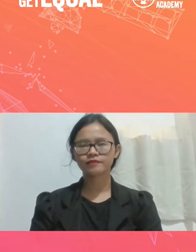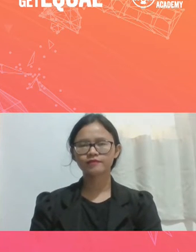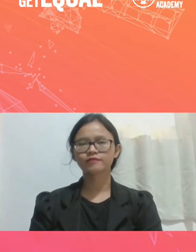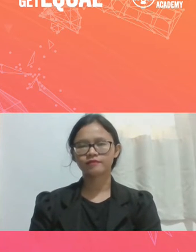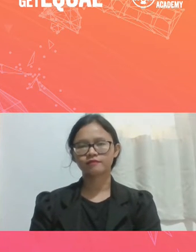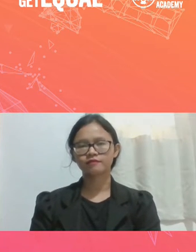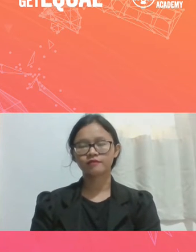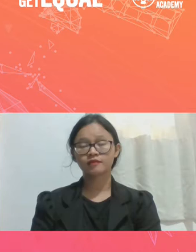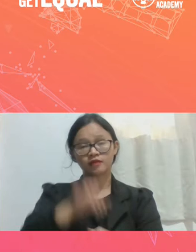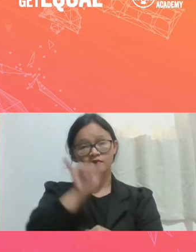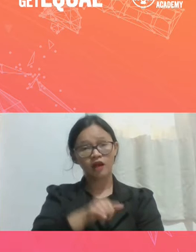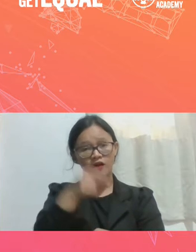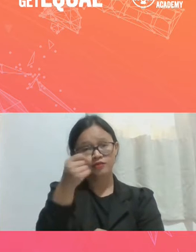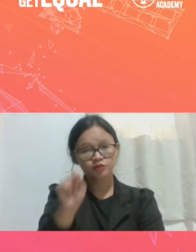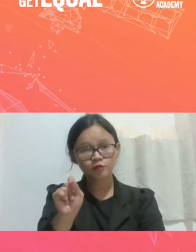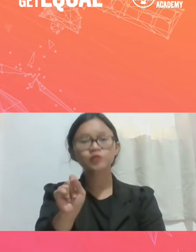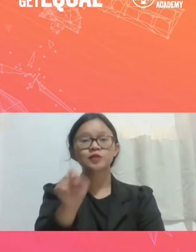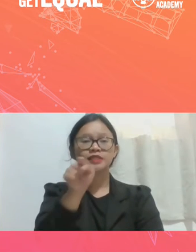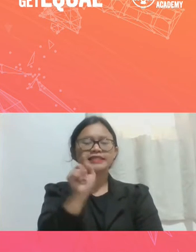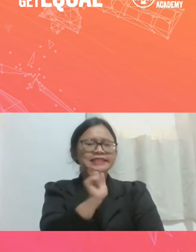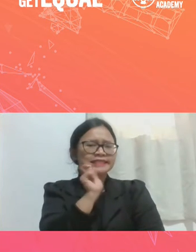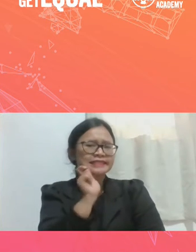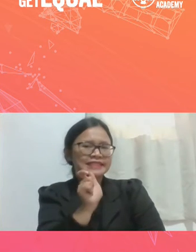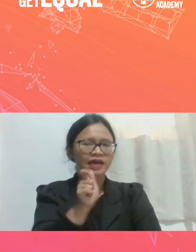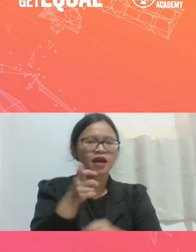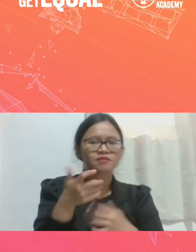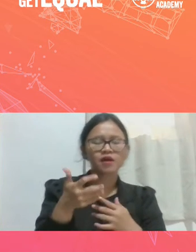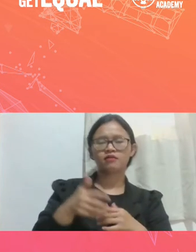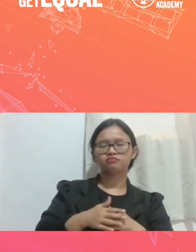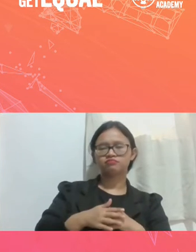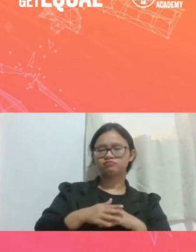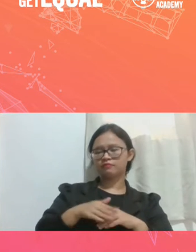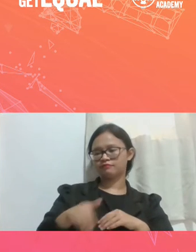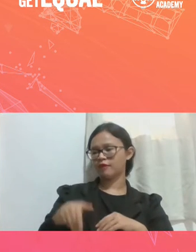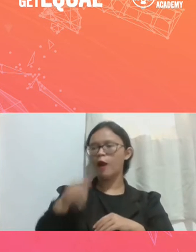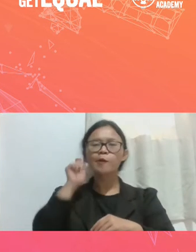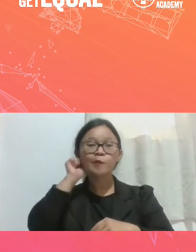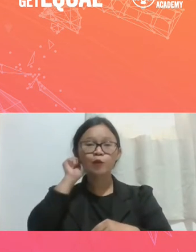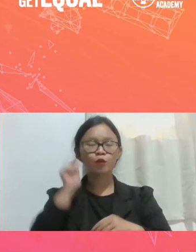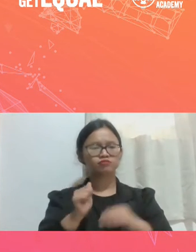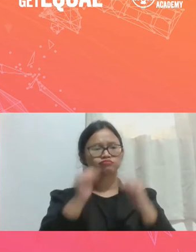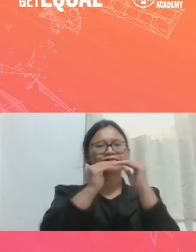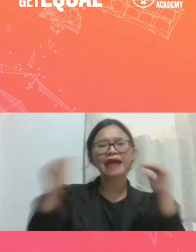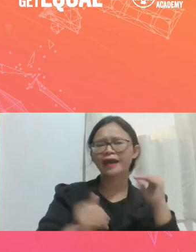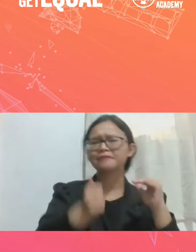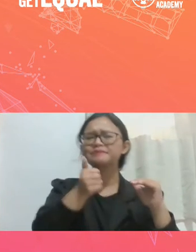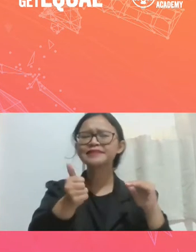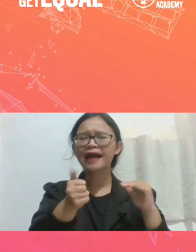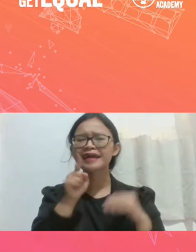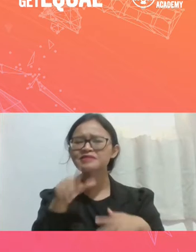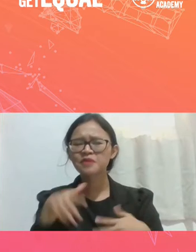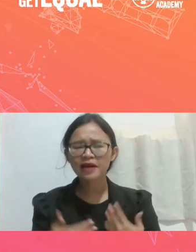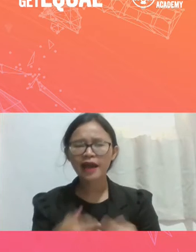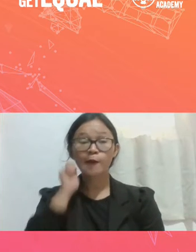menempatkan fokus bukan cuma pemenuhan hak anak tapi juga kesetaraan bagi anak perempuan karena memang anak